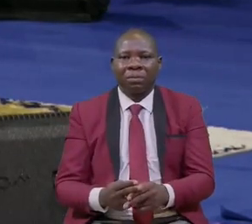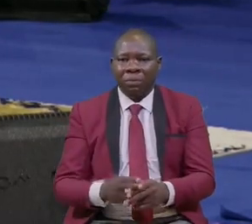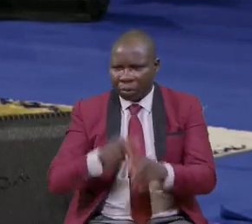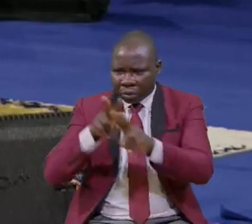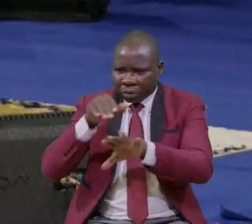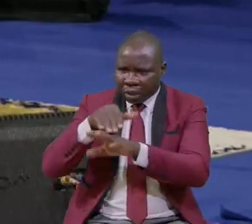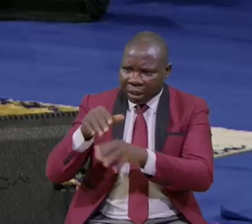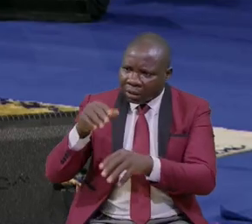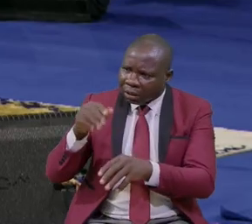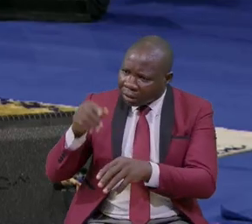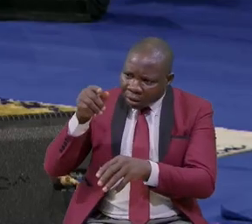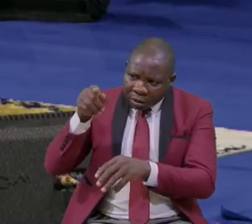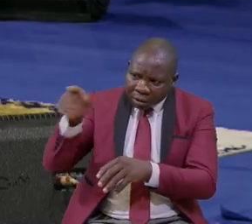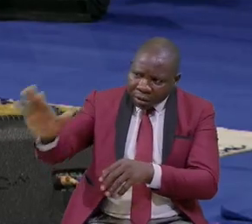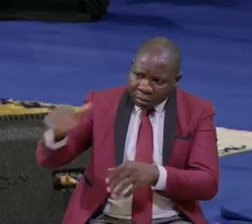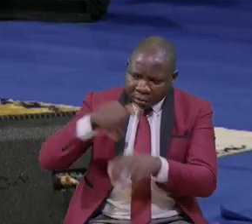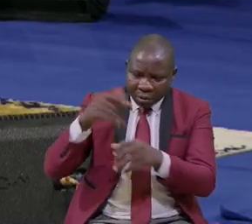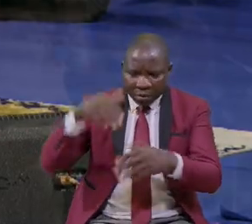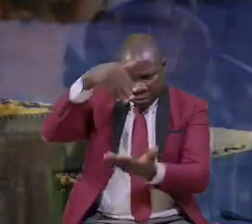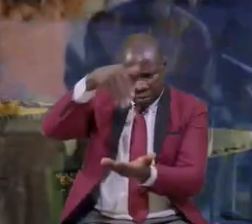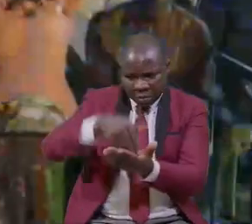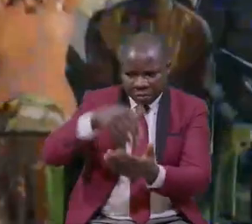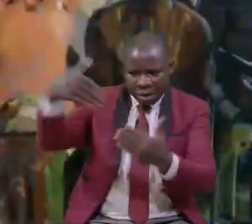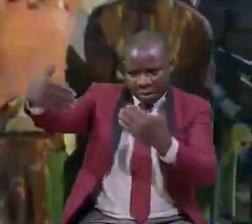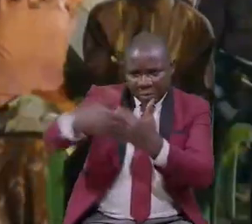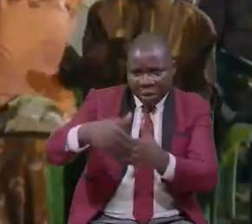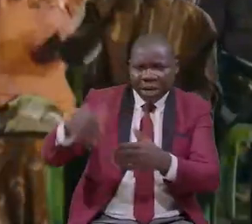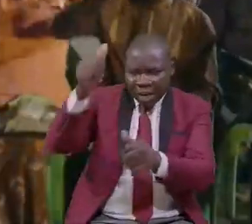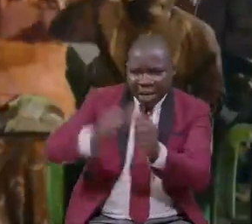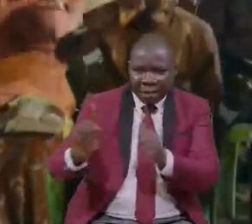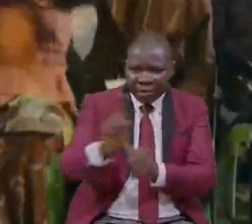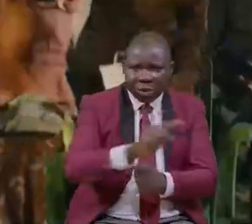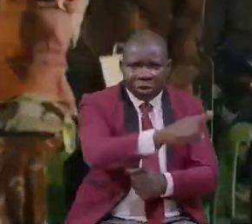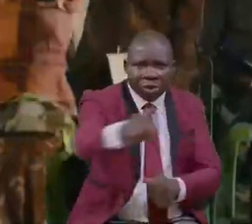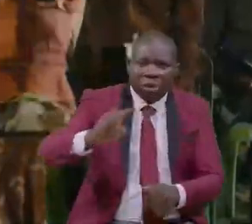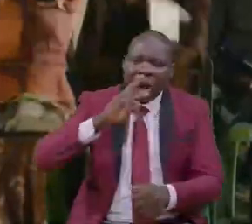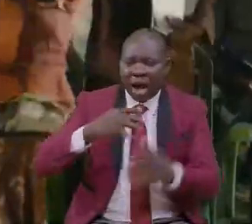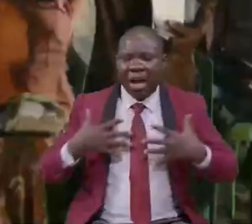Regarde, celui qui est au milieu là-bas, derrière là-bas, partout, chacun, tu es guéri.